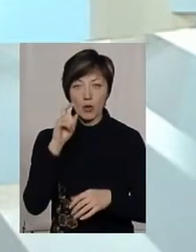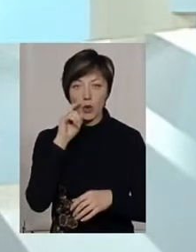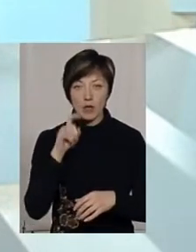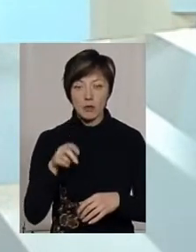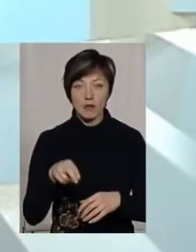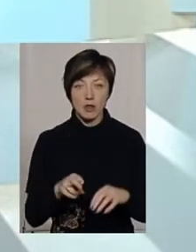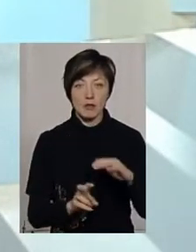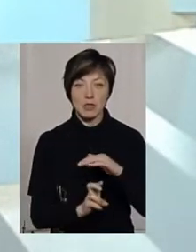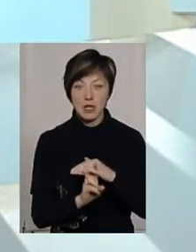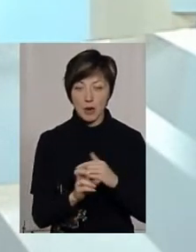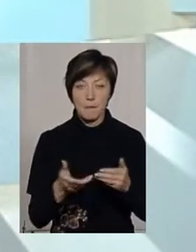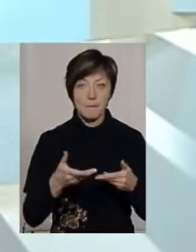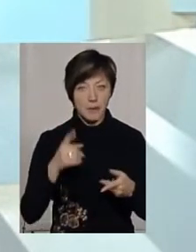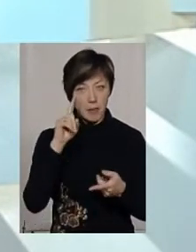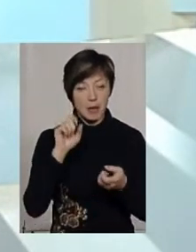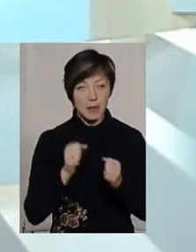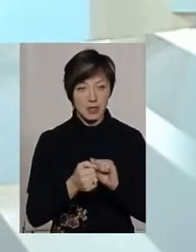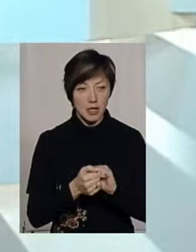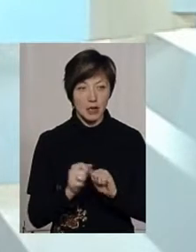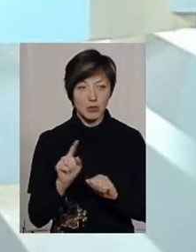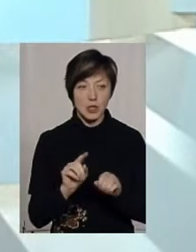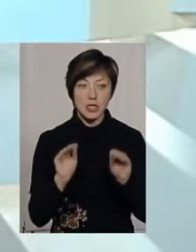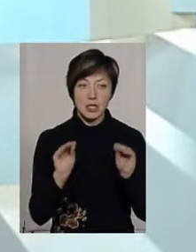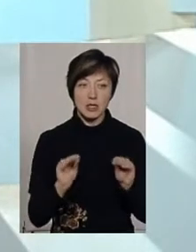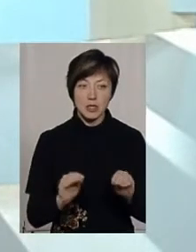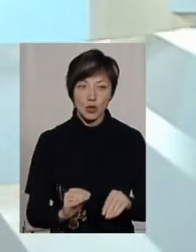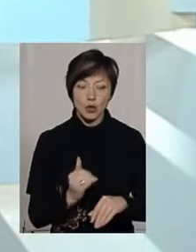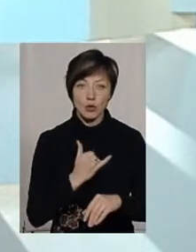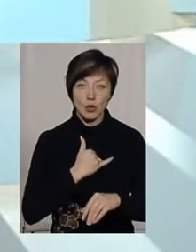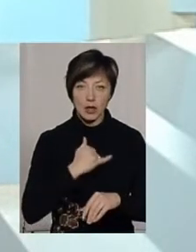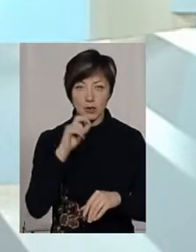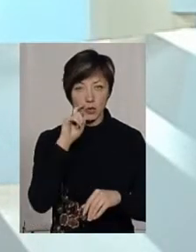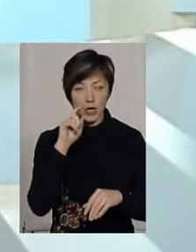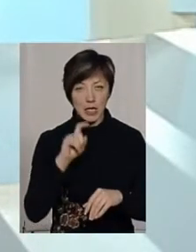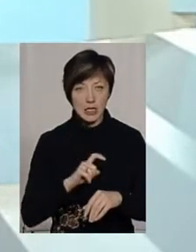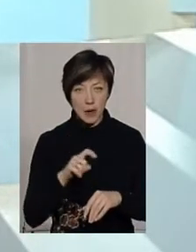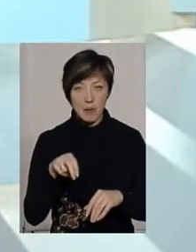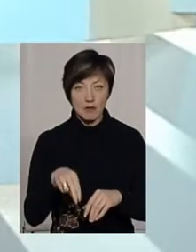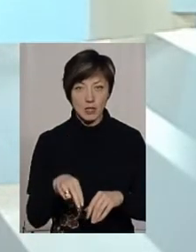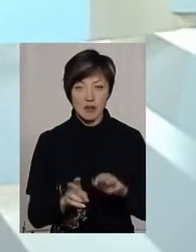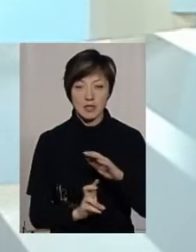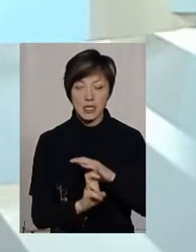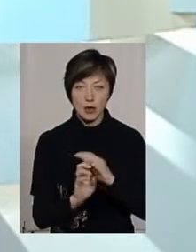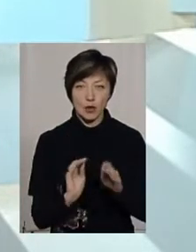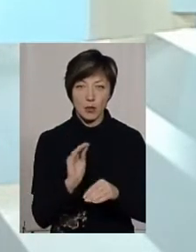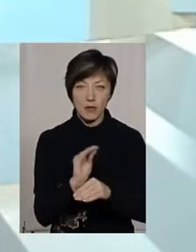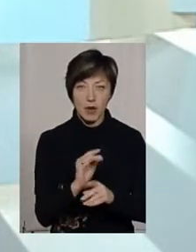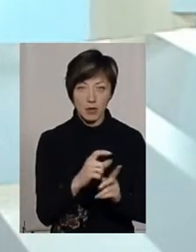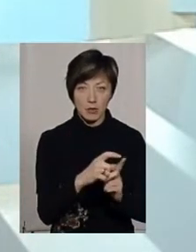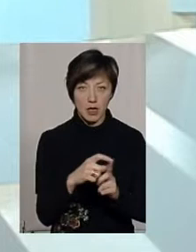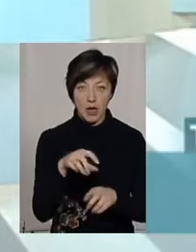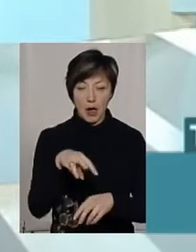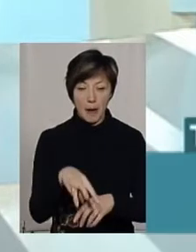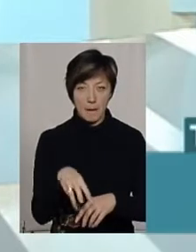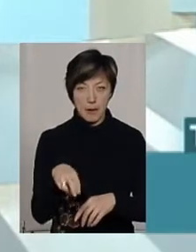православної церкви. Ми ж пам'ятаємо, що по статистиці в нас Українська православна церква, яку ми додаємо